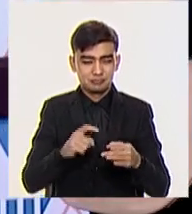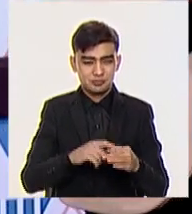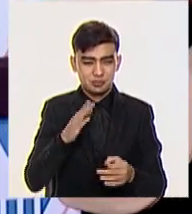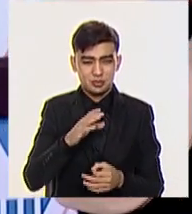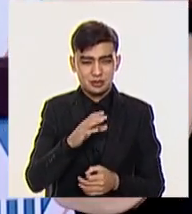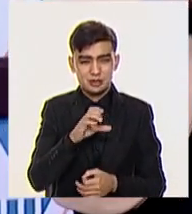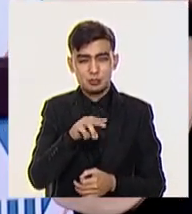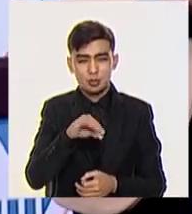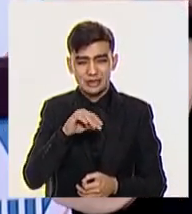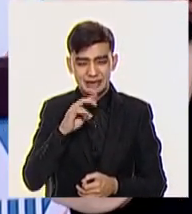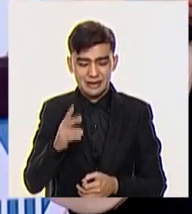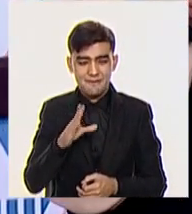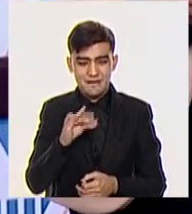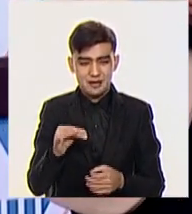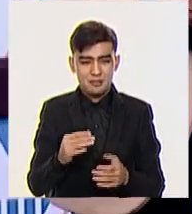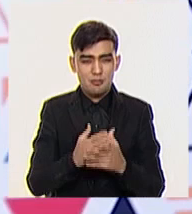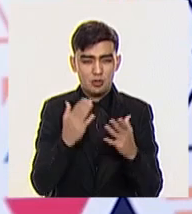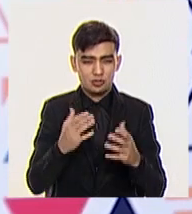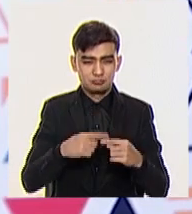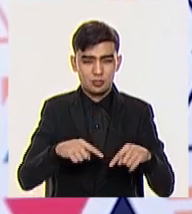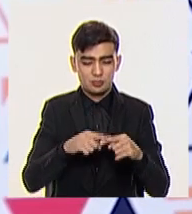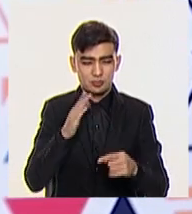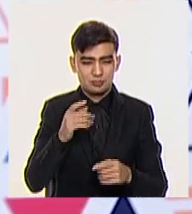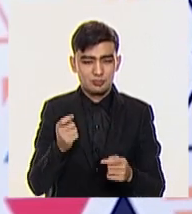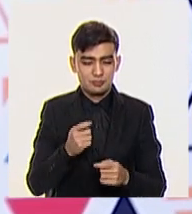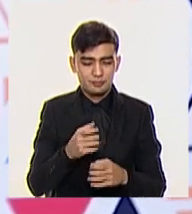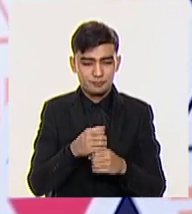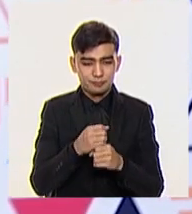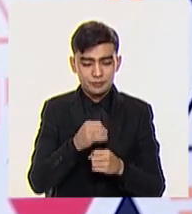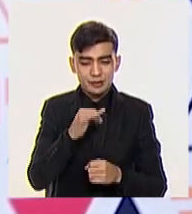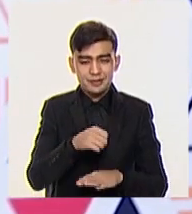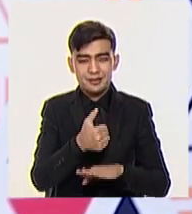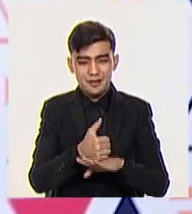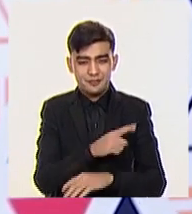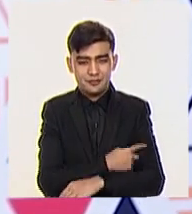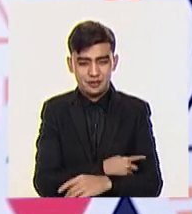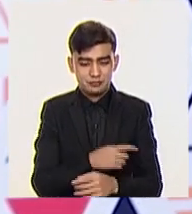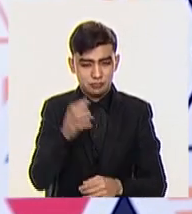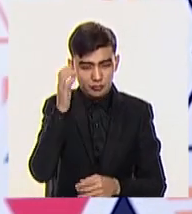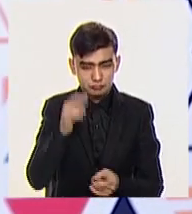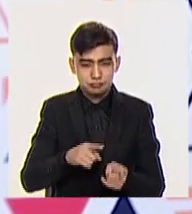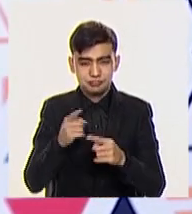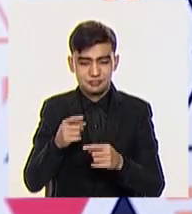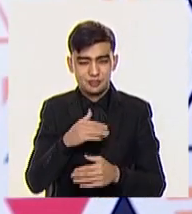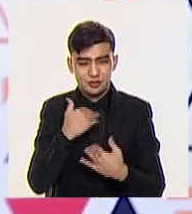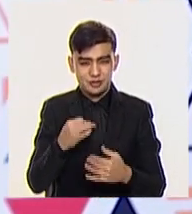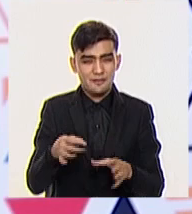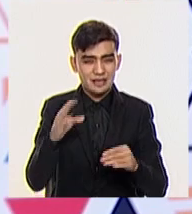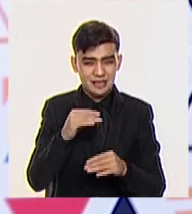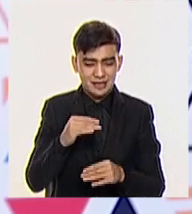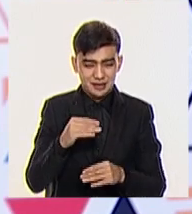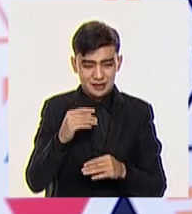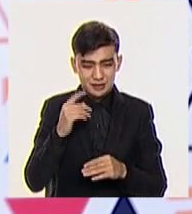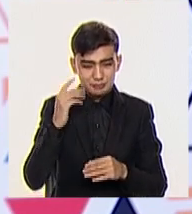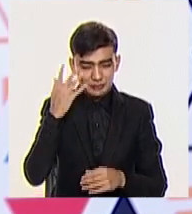даже решили выпускать в небольших объемах. Главное, чтобы медицина не переходила в политику, причем во всех смыслах.